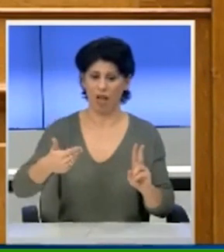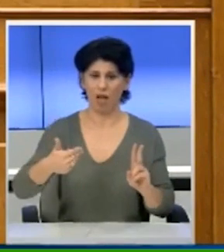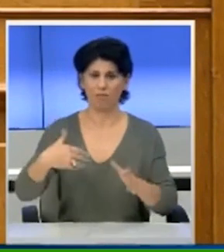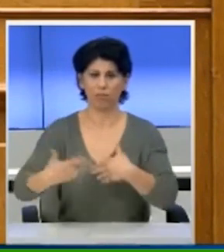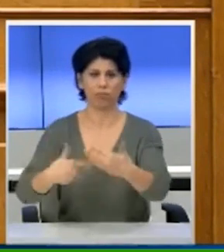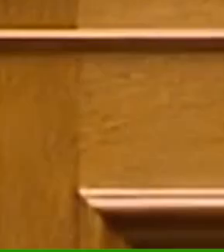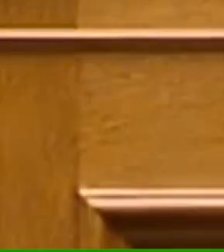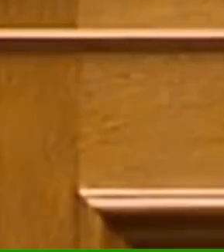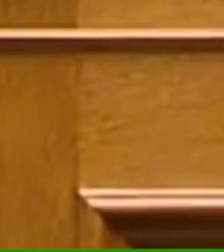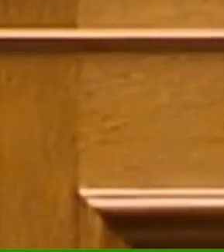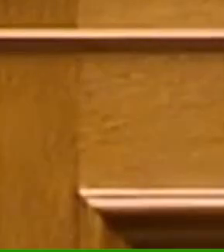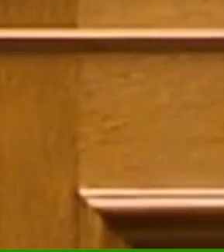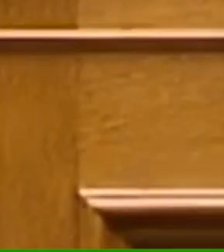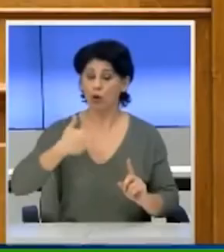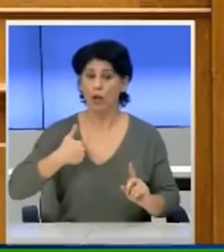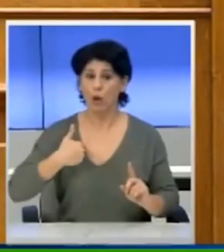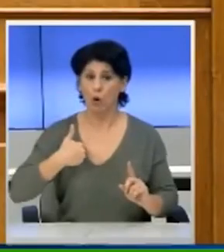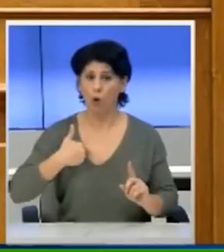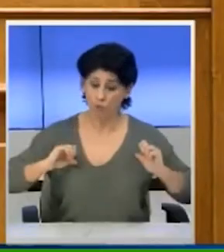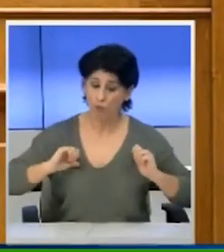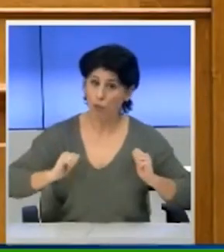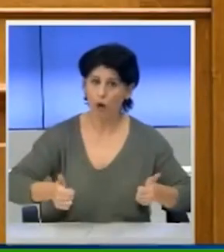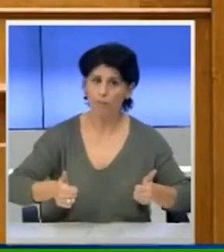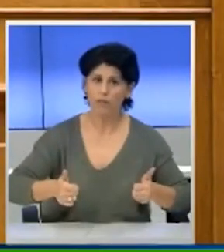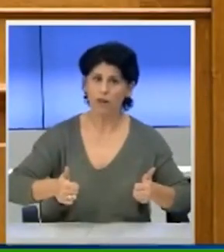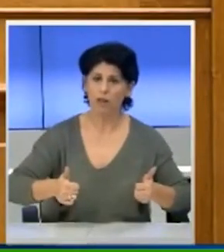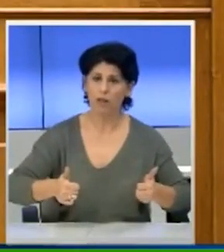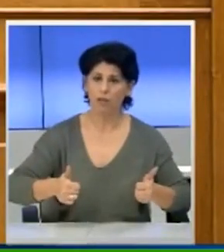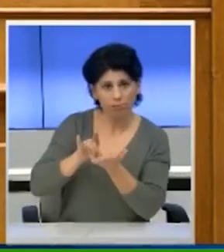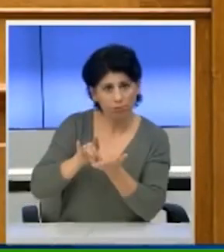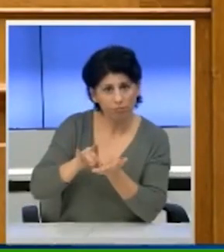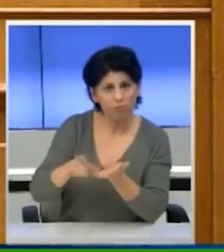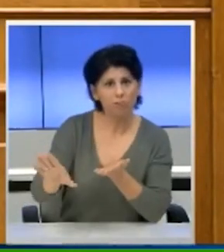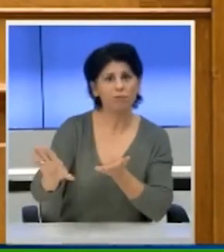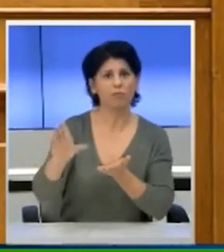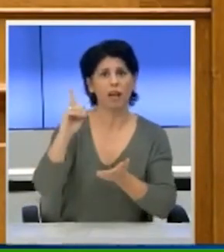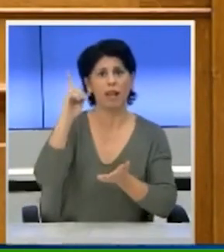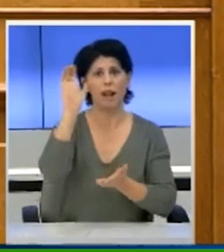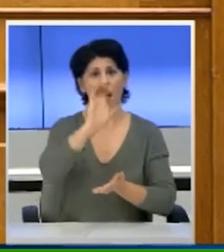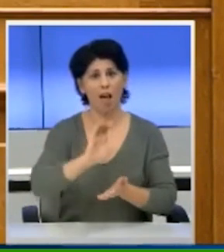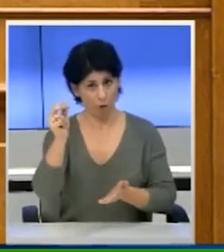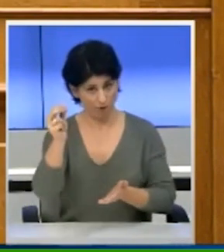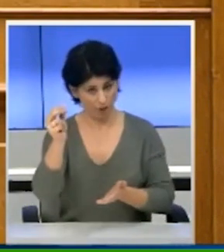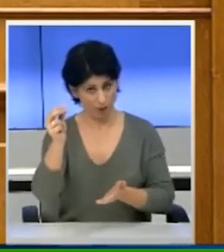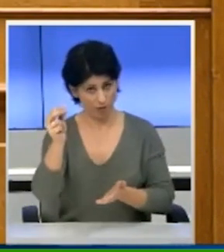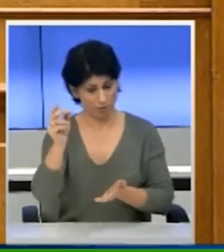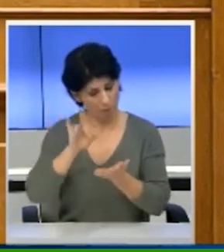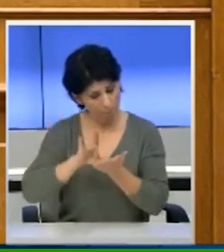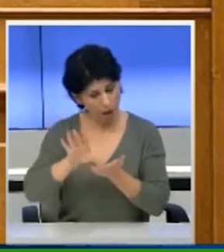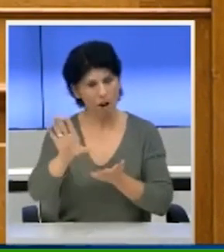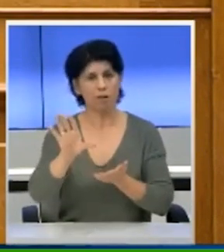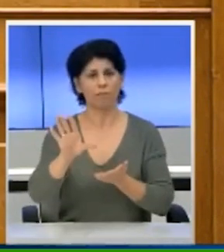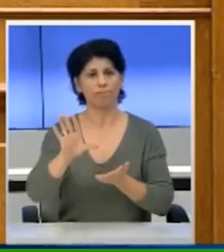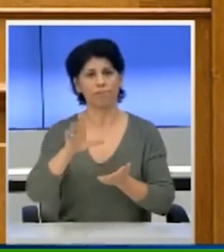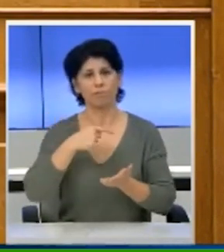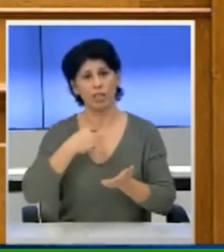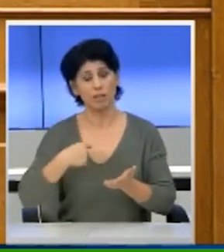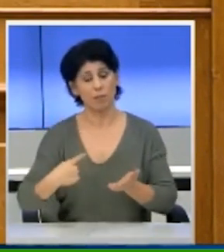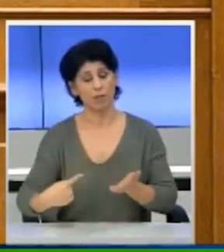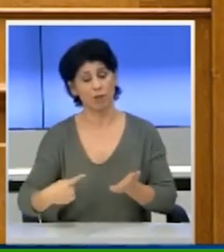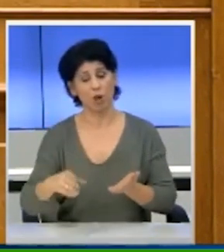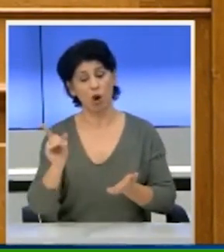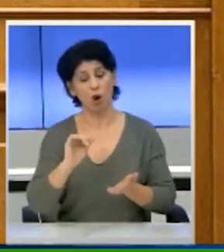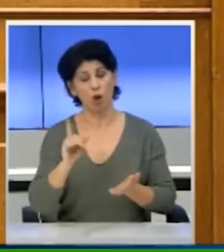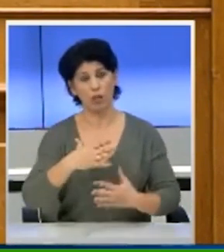σε κοινωνική. Και πρώτος εγώ τόλμησα να απομακρύνω έναν Ευρωβουλευτή μας, ο οποίος συμπεριφέρθηκε όχι